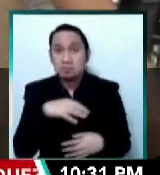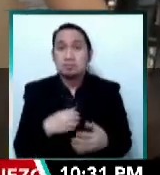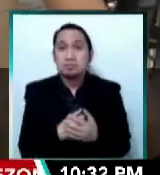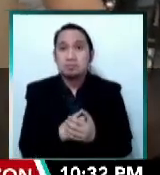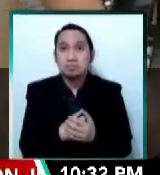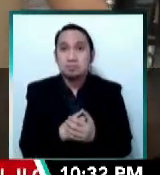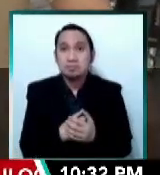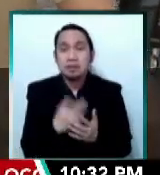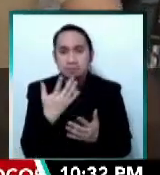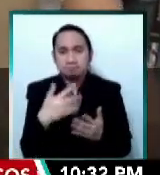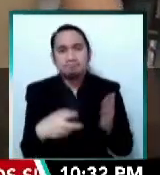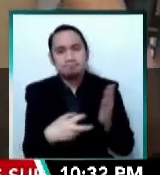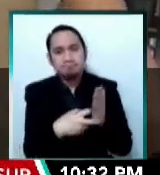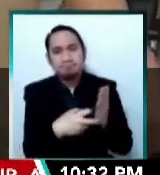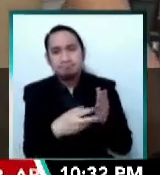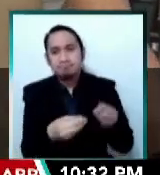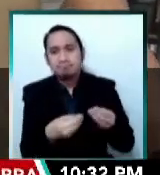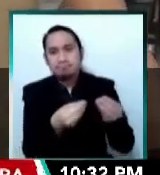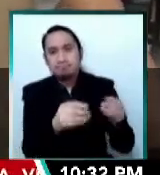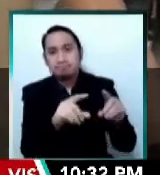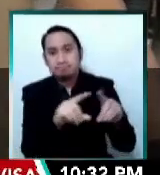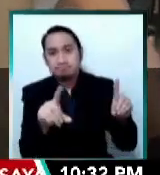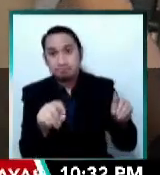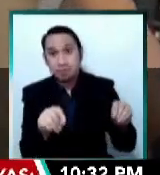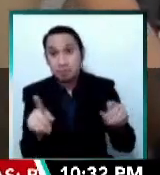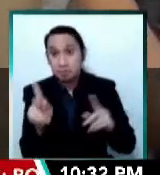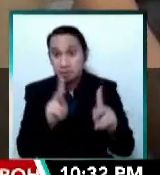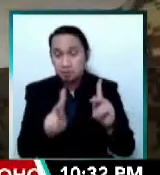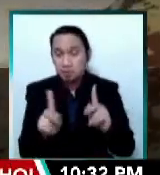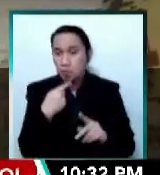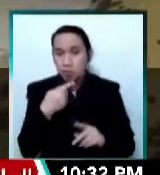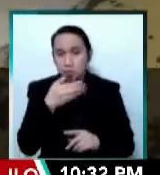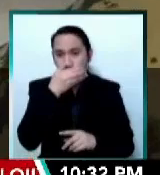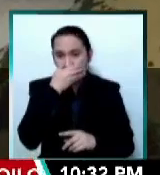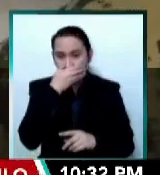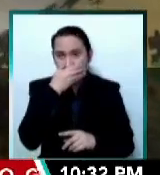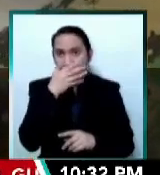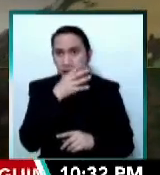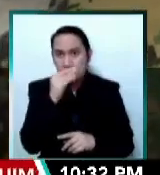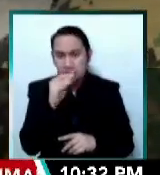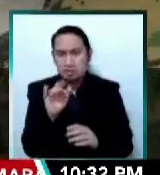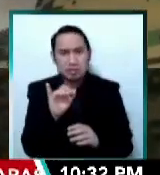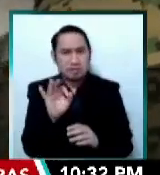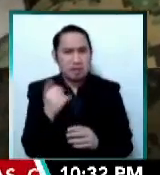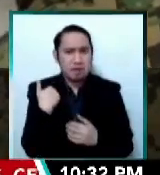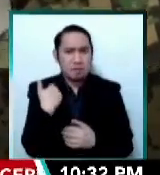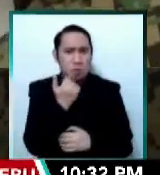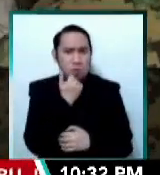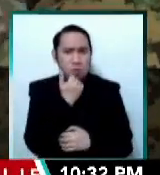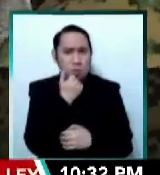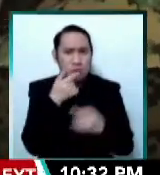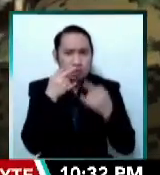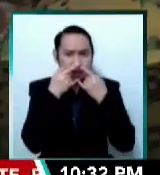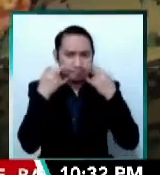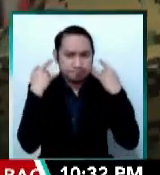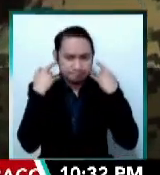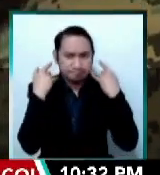Pinigetan din ng mga residente na walang face mask o kung meron man ay mali ang pagkakasuot.